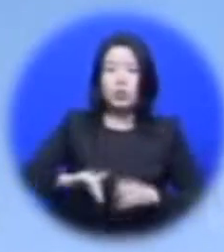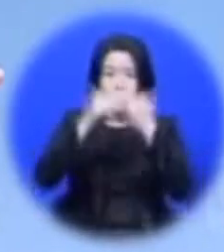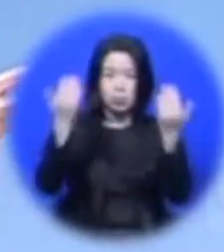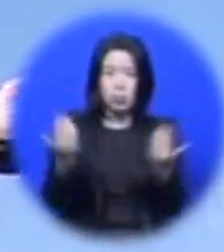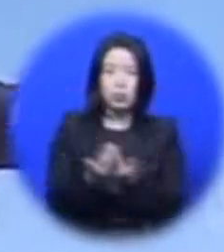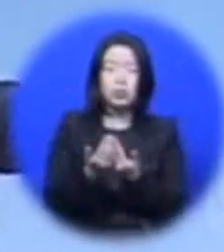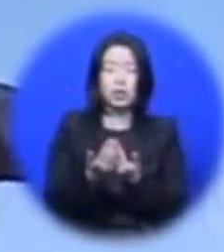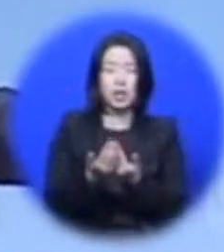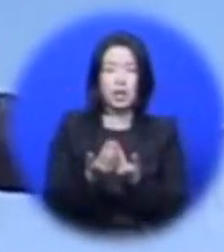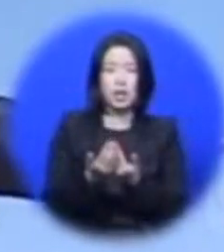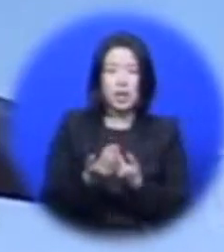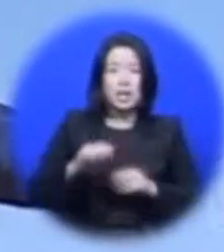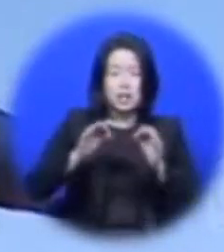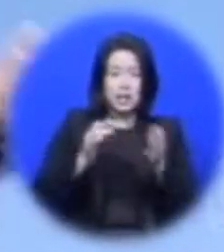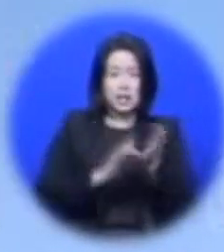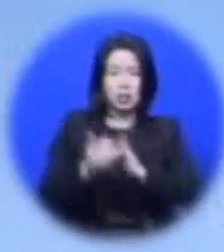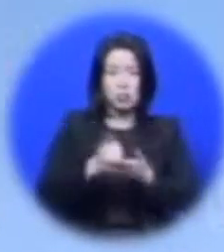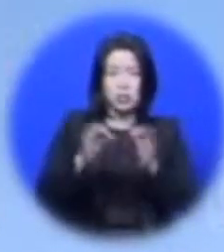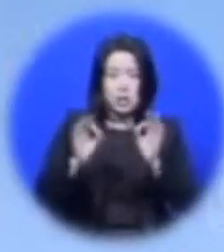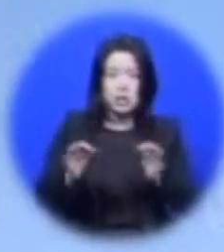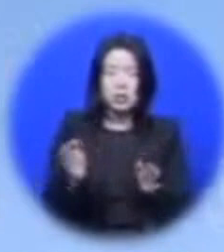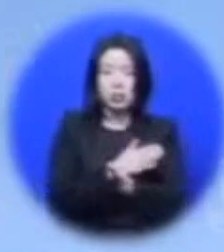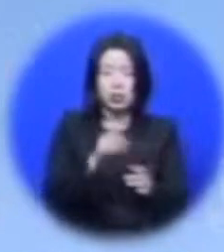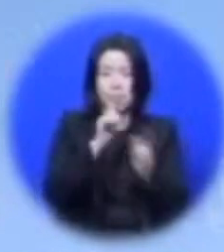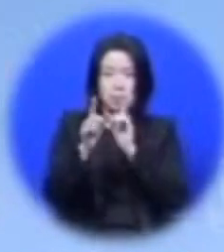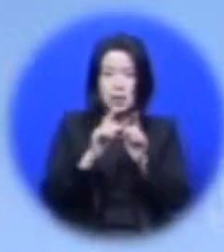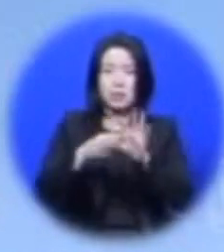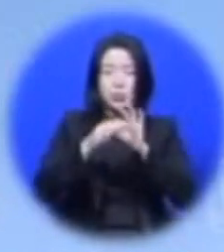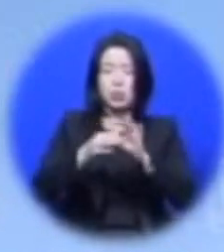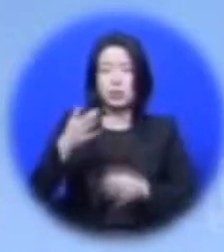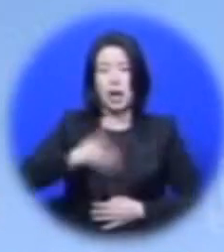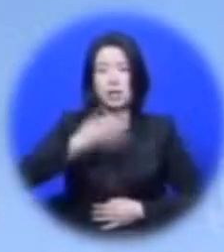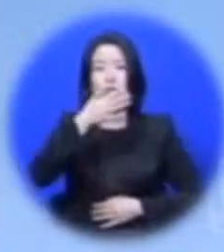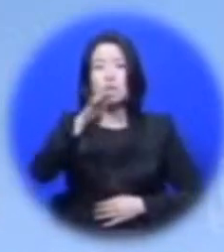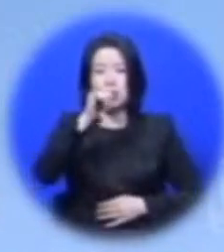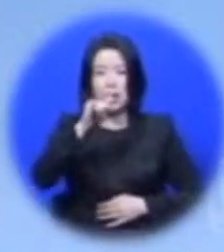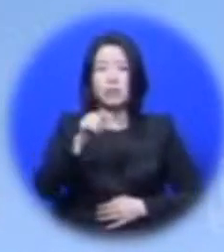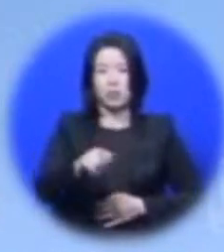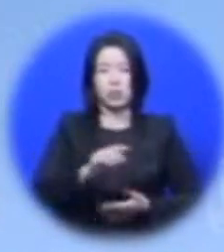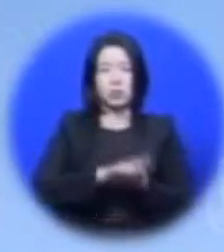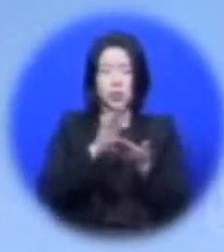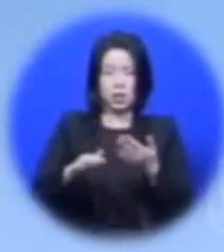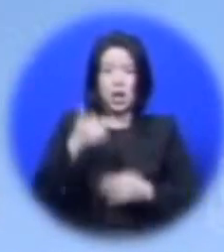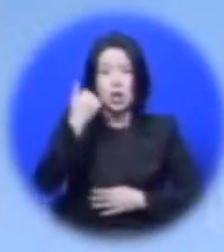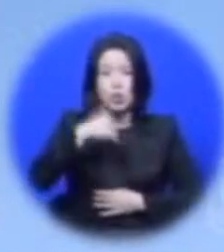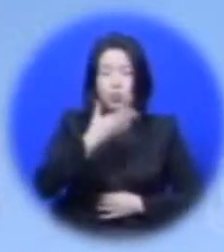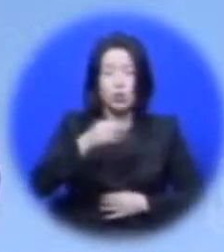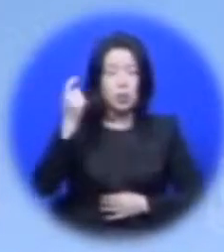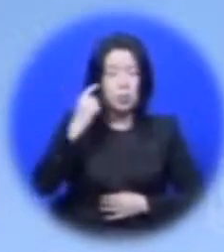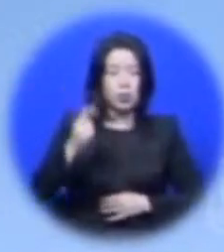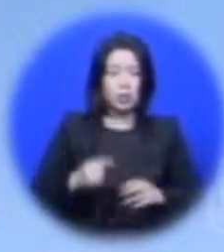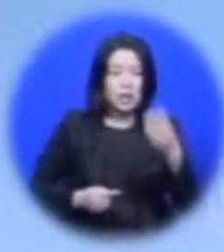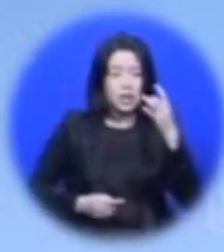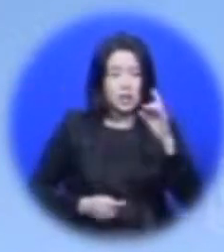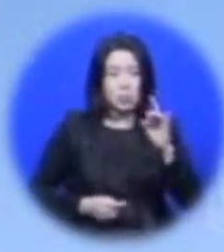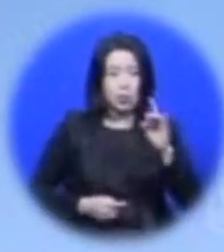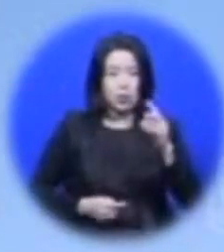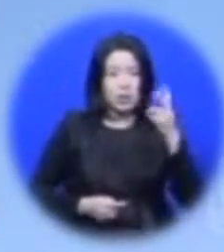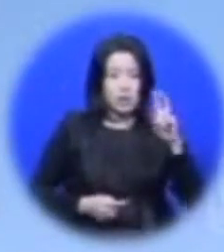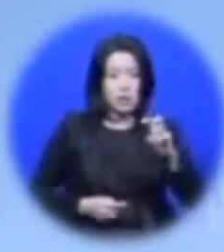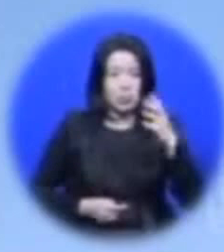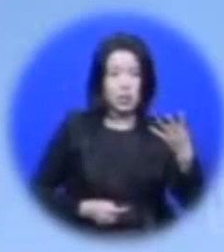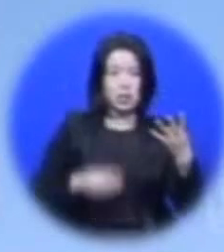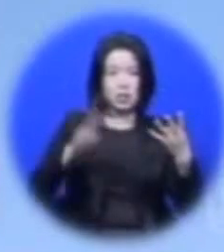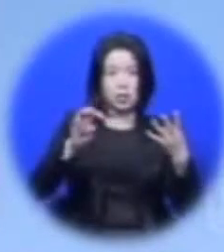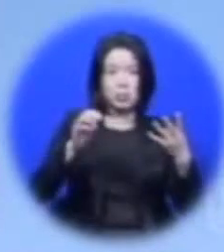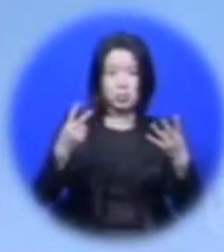다 예수님을 이제부터는 말씀을 통해서 알게 된다는 거죠. 누가복음 24장 32절에 엠마오로 가는